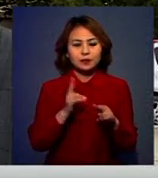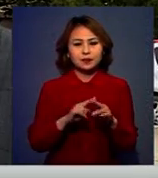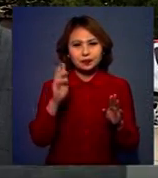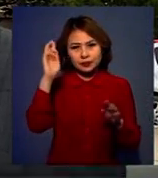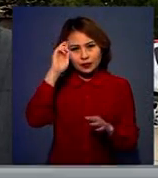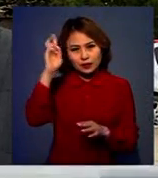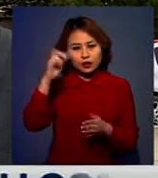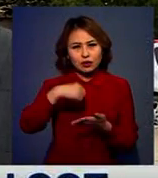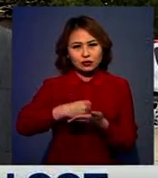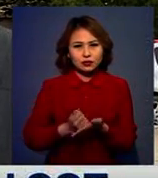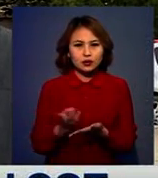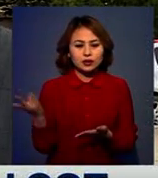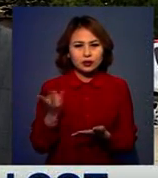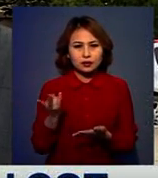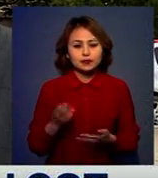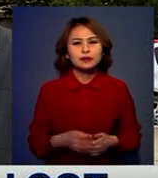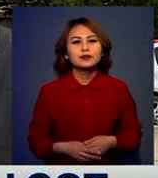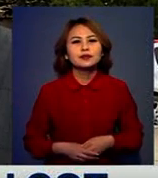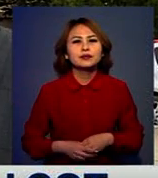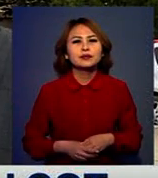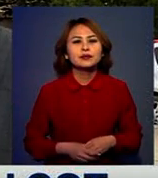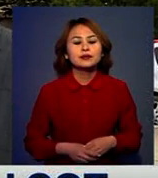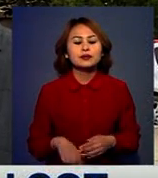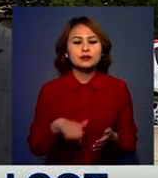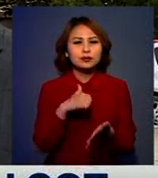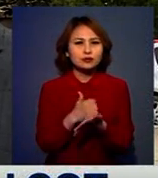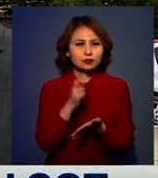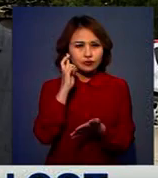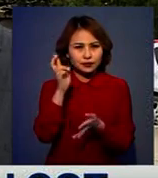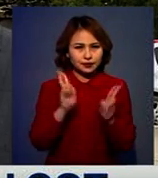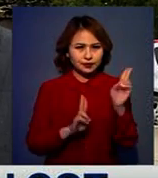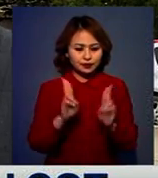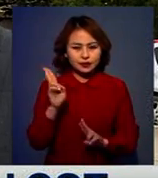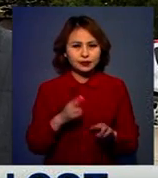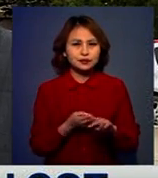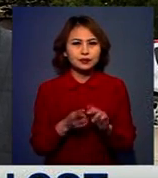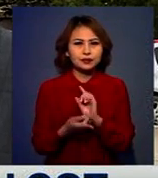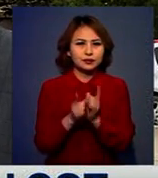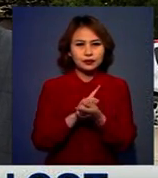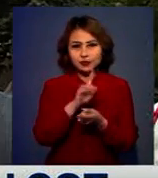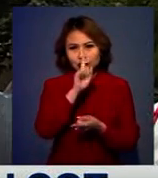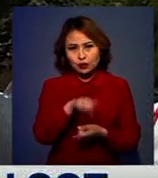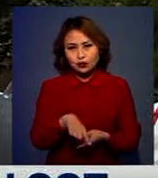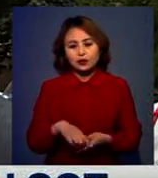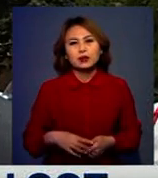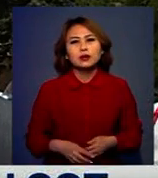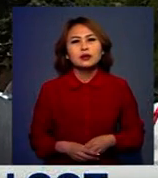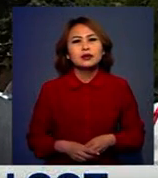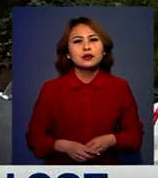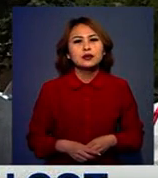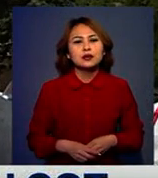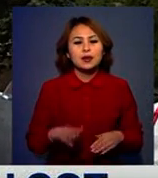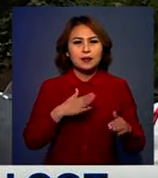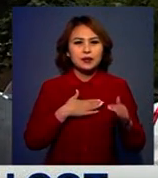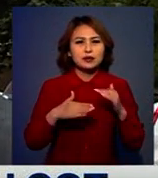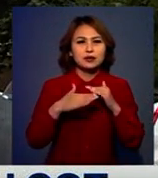мемлекетімізде тұрақтық болу керек. Мемлекетіміздің, елбасымыздың бастап берген саясаты өзгермейді, саясат жалғасып жатыр. Өзіміздің